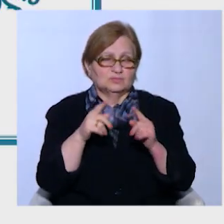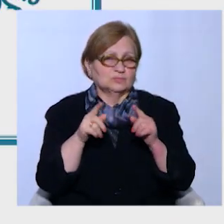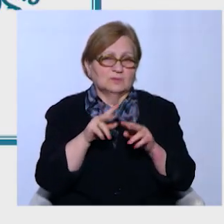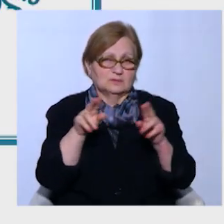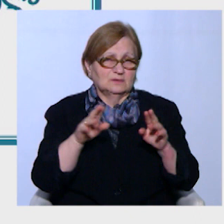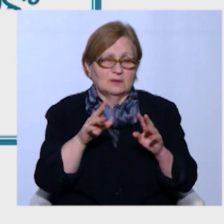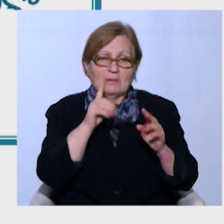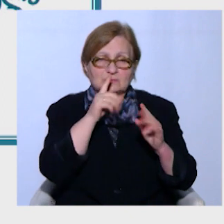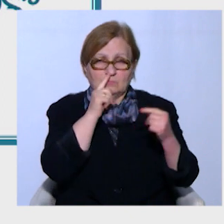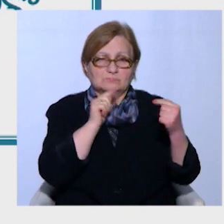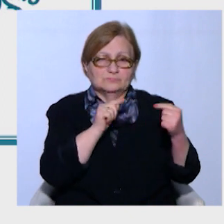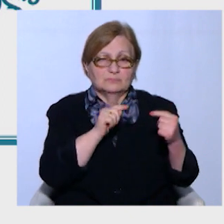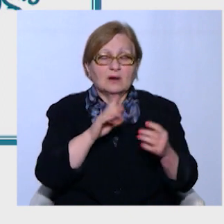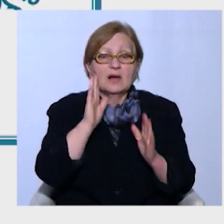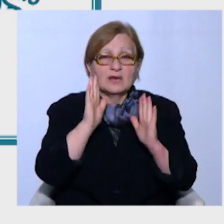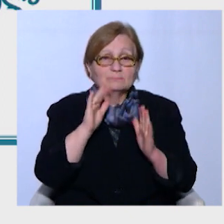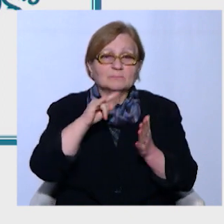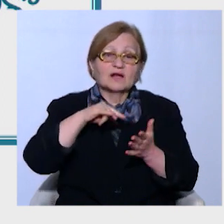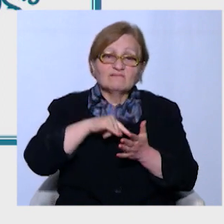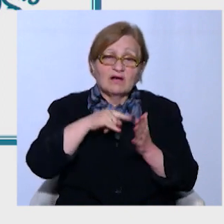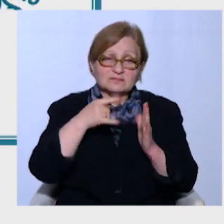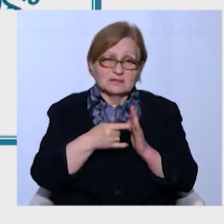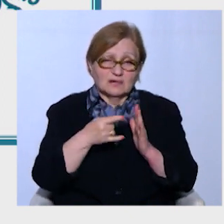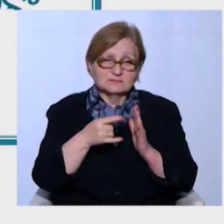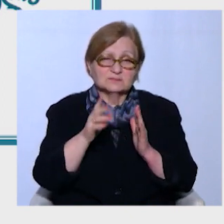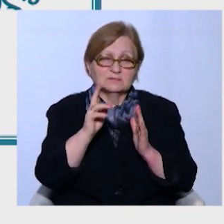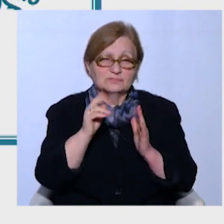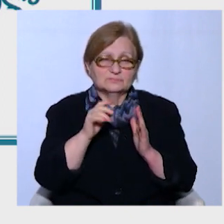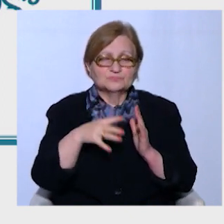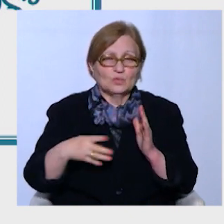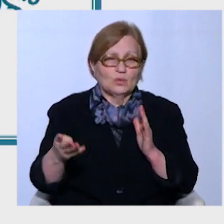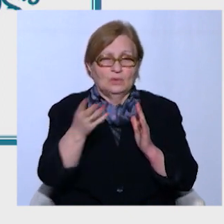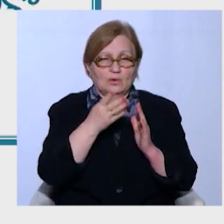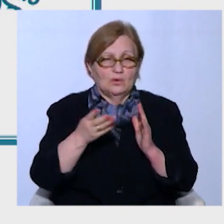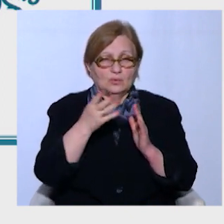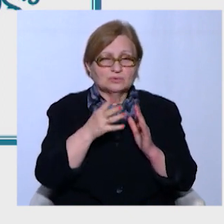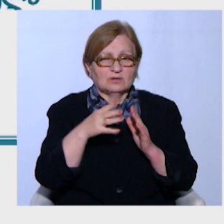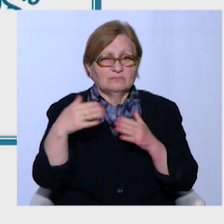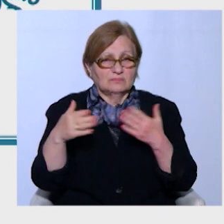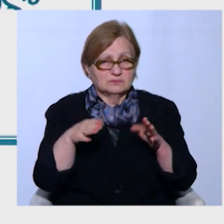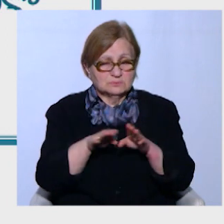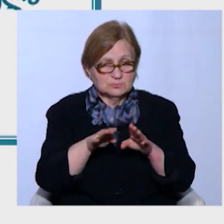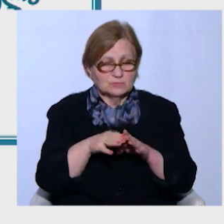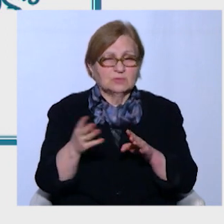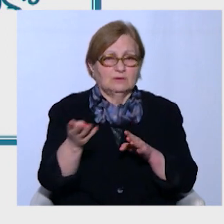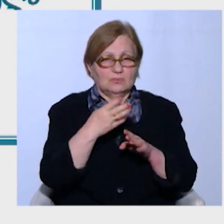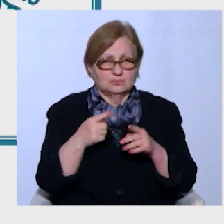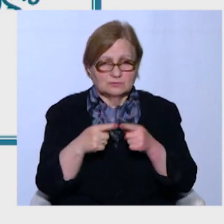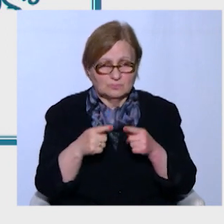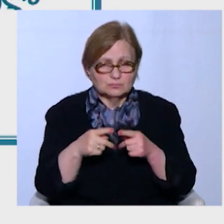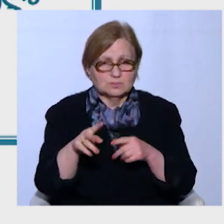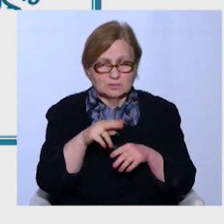ტოლი. კვადრატი არის წესიერი 4 კუთხედი. კვადრატში 4-ვე გვერდი ერთმანეთის ტოლია, 4-ვე კუთხე ერთმანეთის